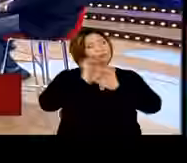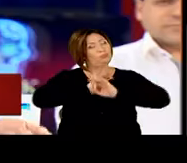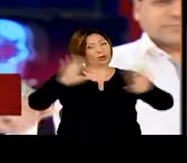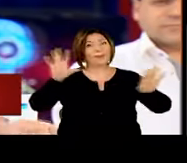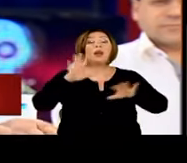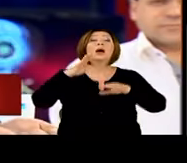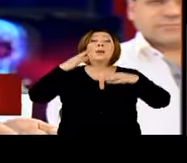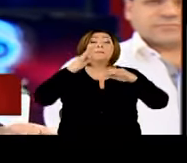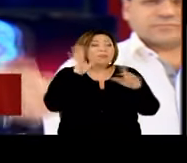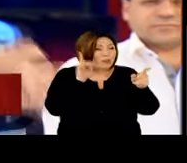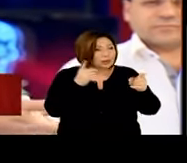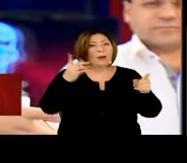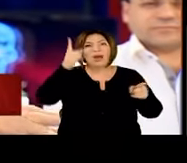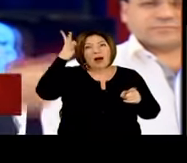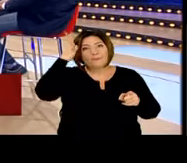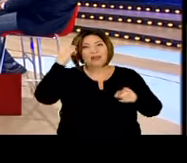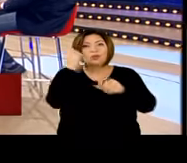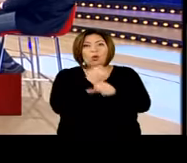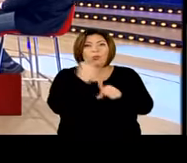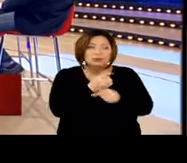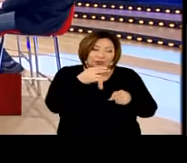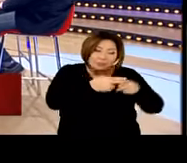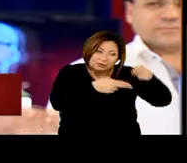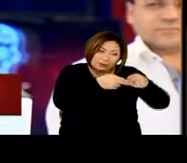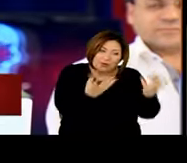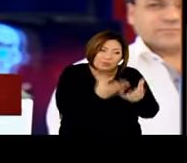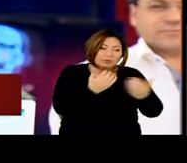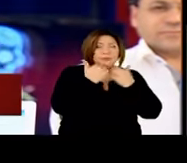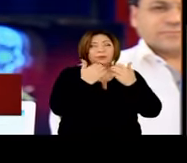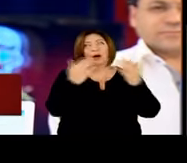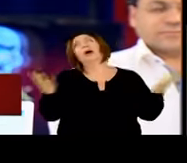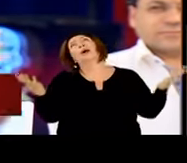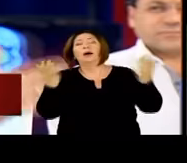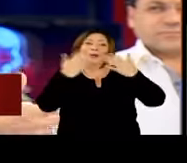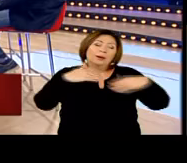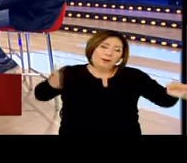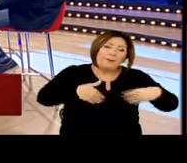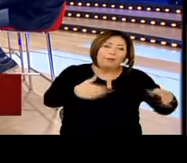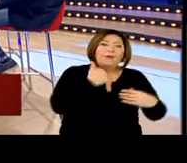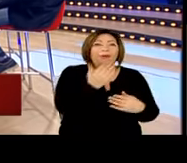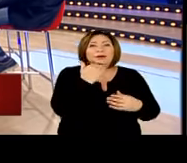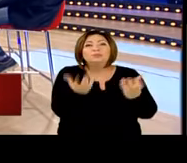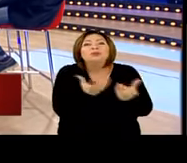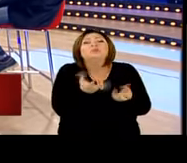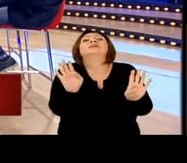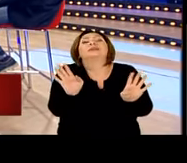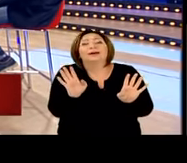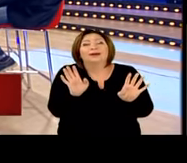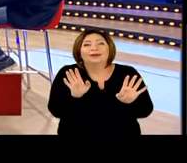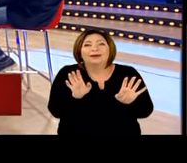saat 8'den 1'e kadar bir aptal kömürü nasıl tutuşturamazsın? Önünde panel yapıyorlar. Yani sanki CERN'de